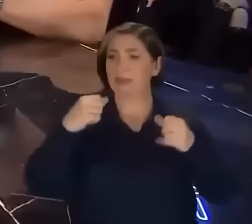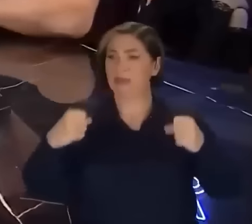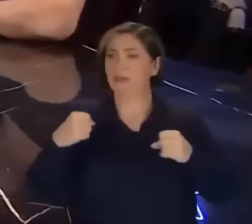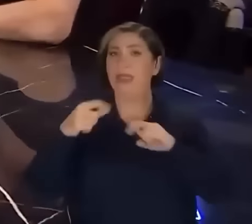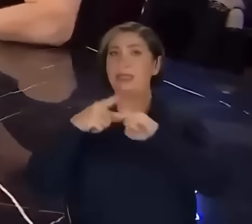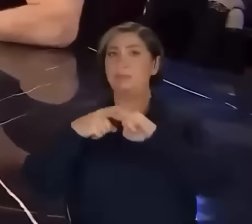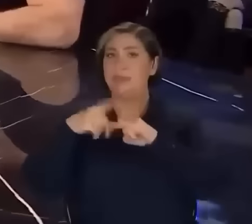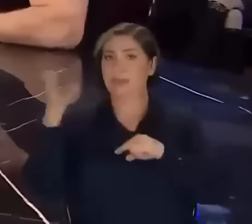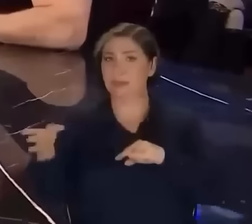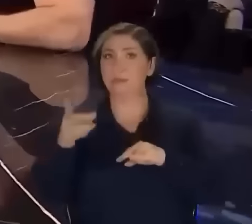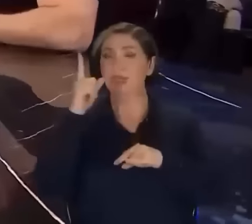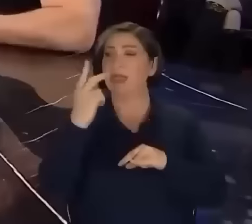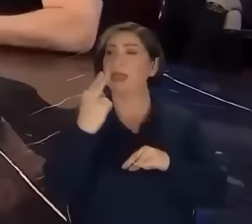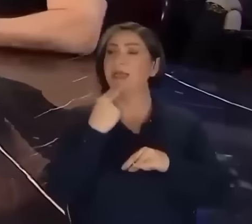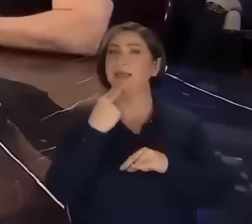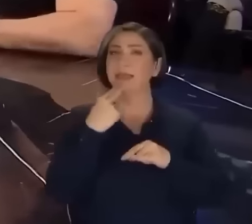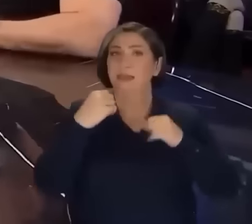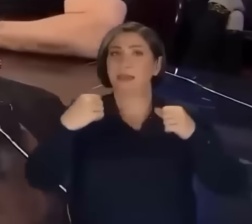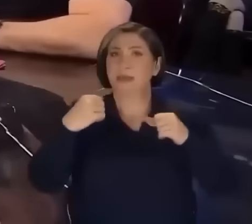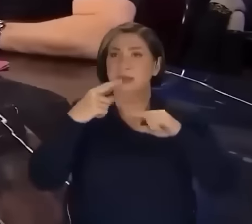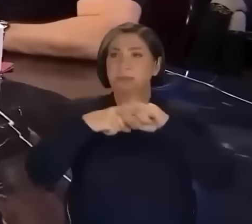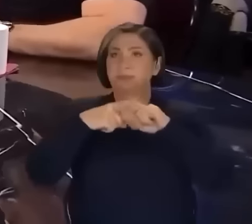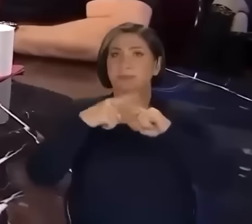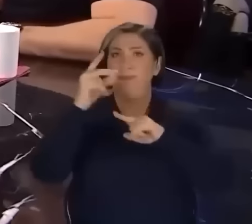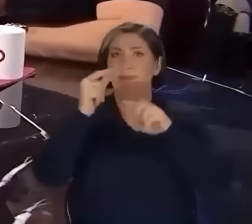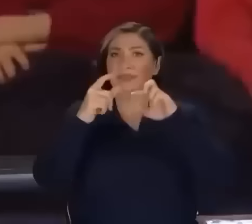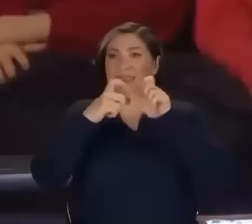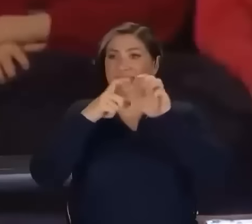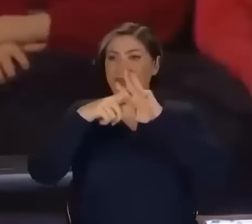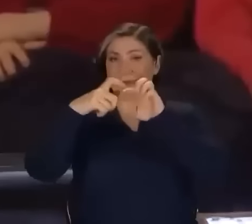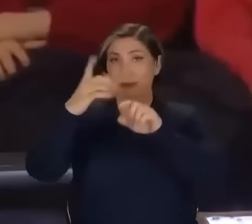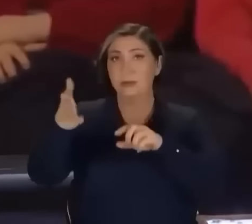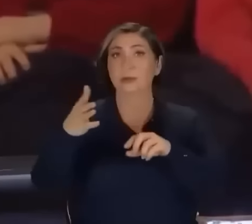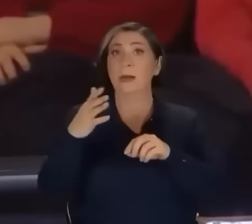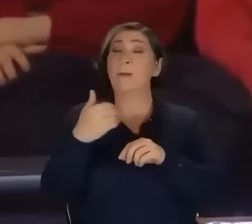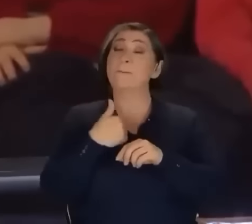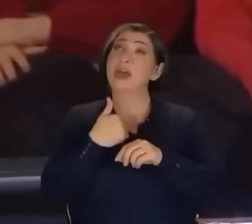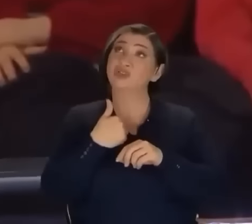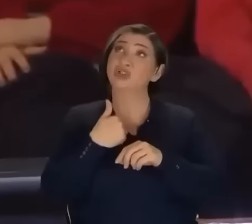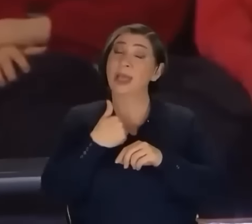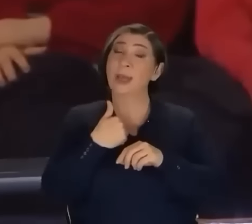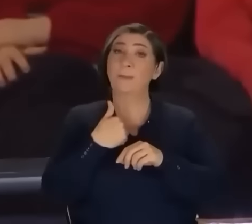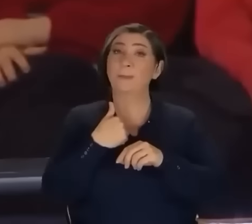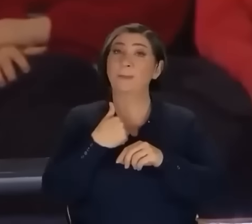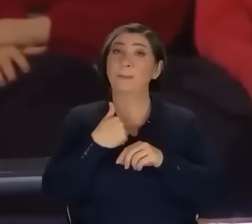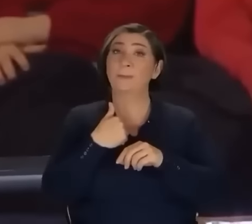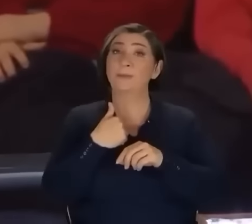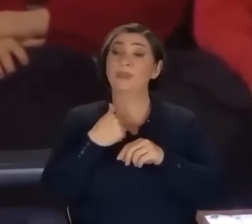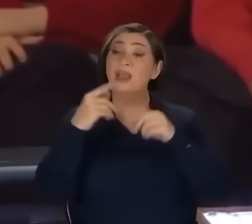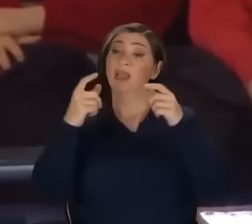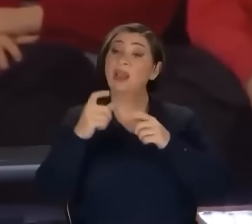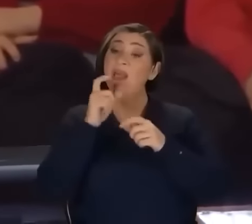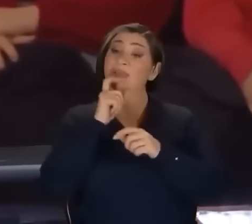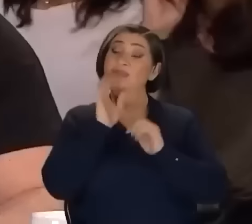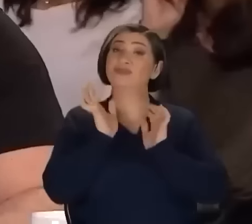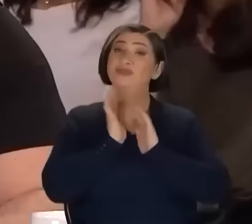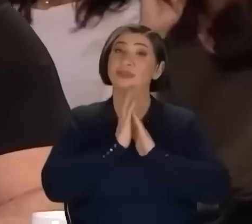hipster eee bir kadın hipster olm e diyor ki mesela Bence diyor Eee mecrası